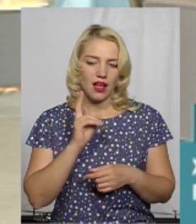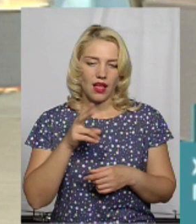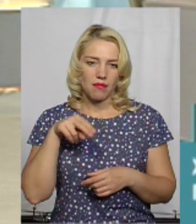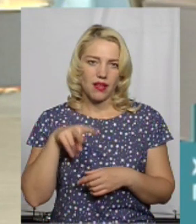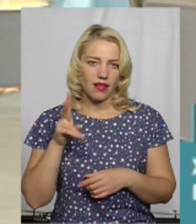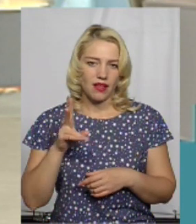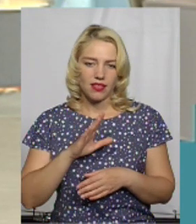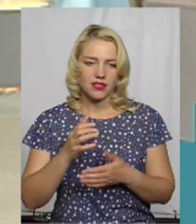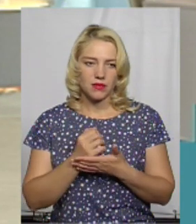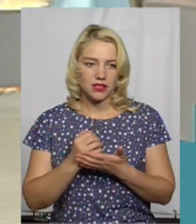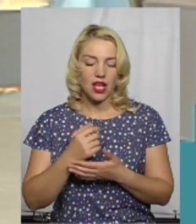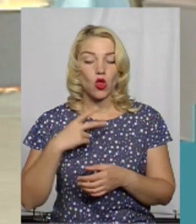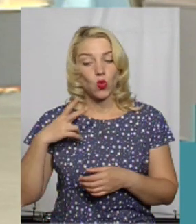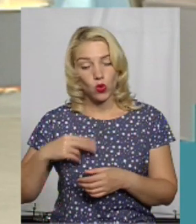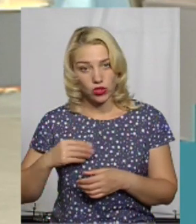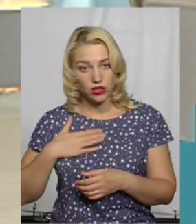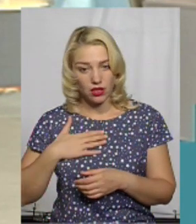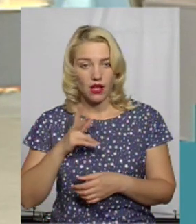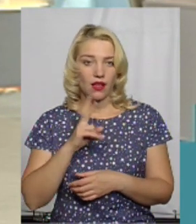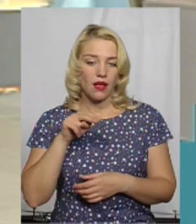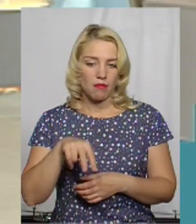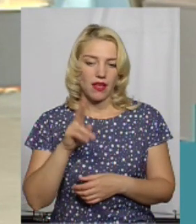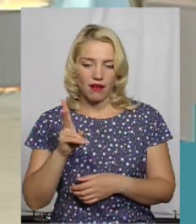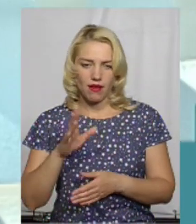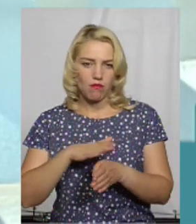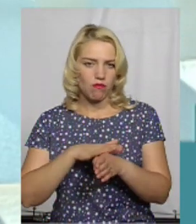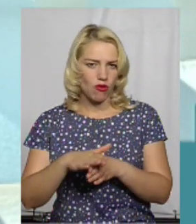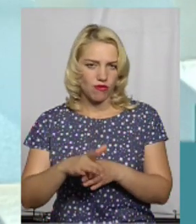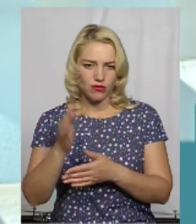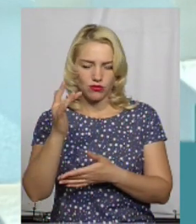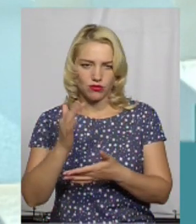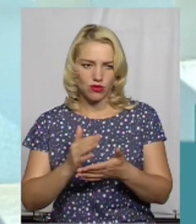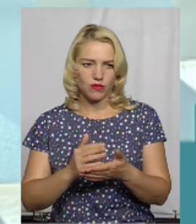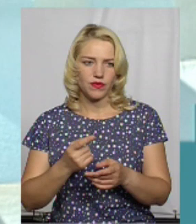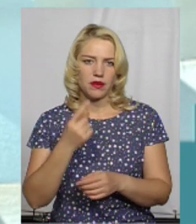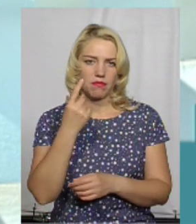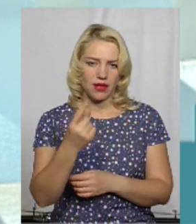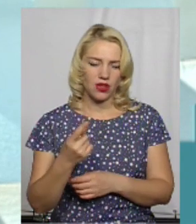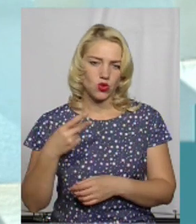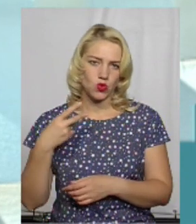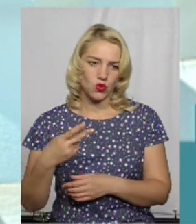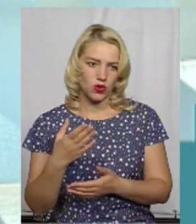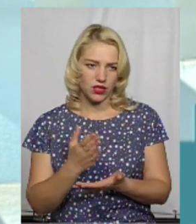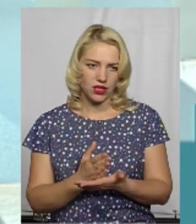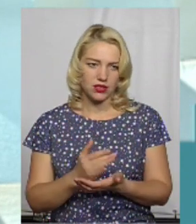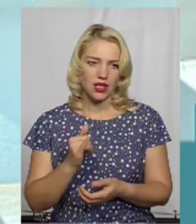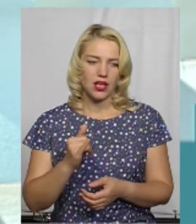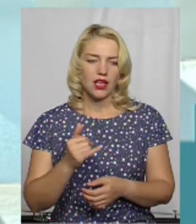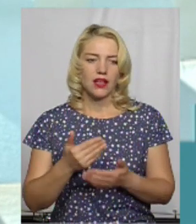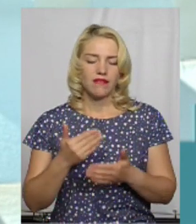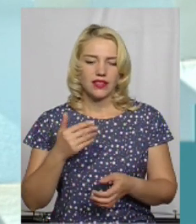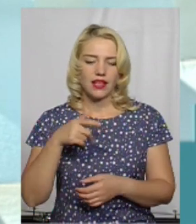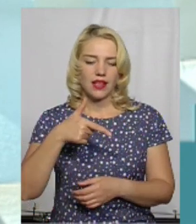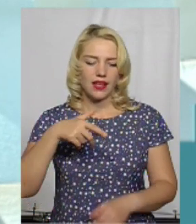збираємося. Донька щеплена КПК повністю, і вперше, і вдруге. От, і від